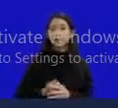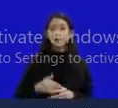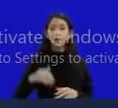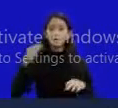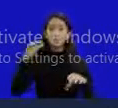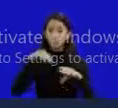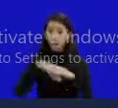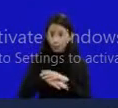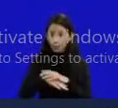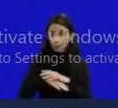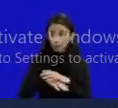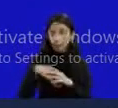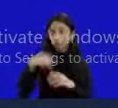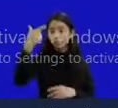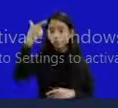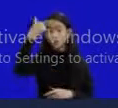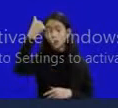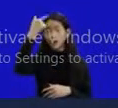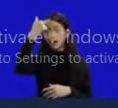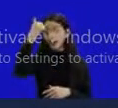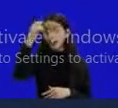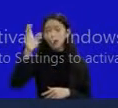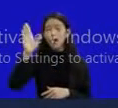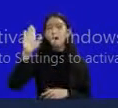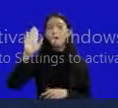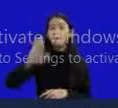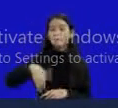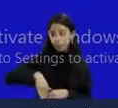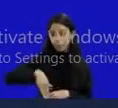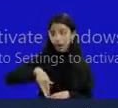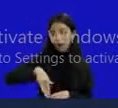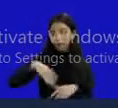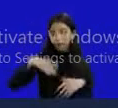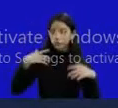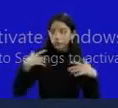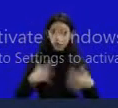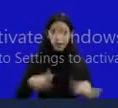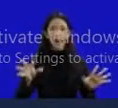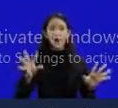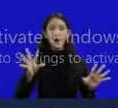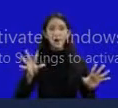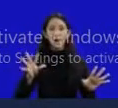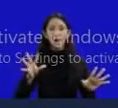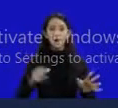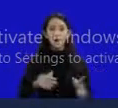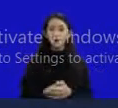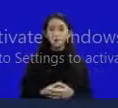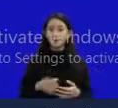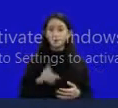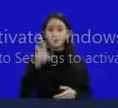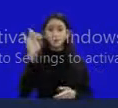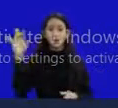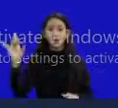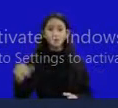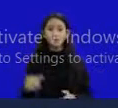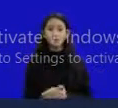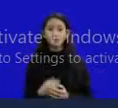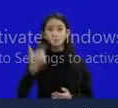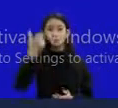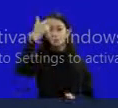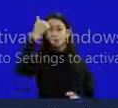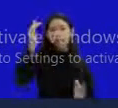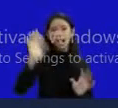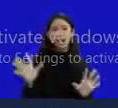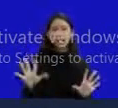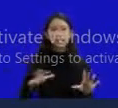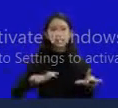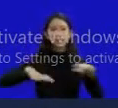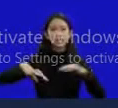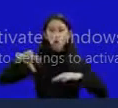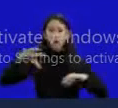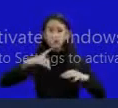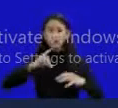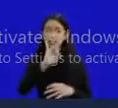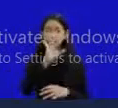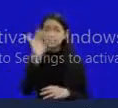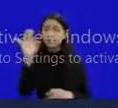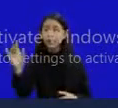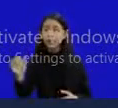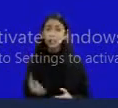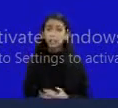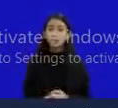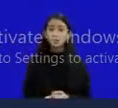pulang ini juga harus ditekankan dan selain pembelajaran tidak ada lagi kegiatan selain